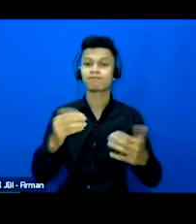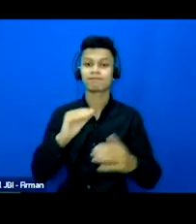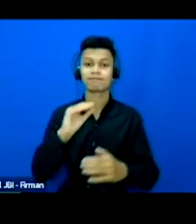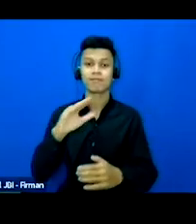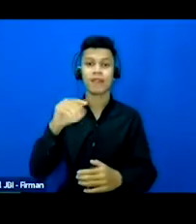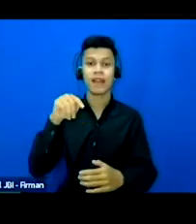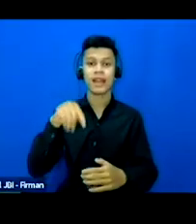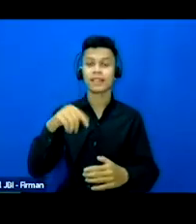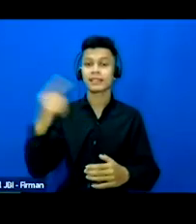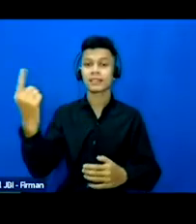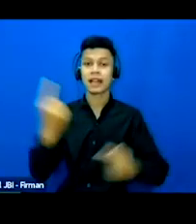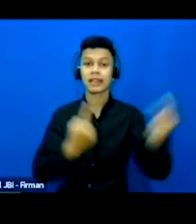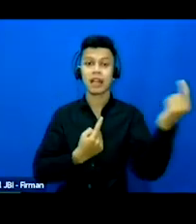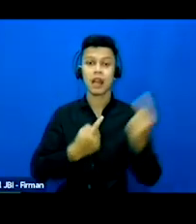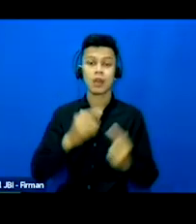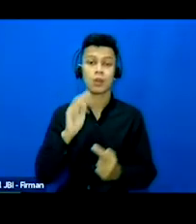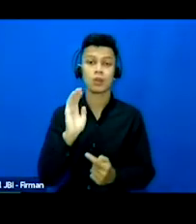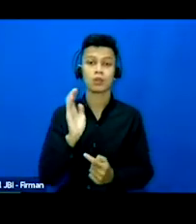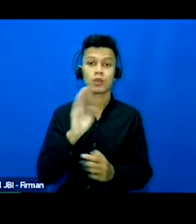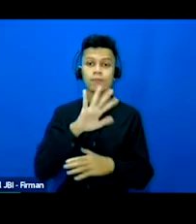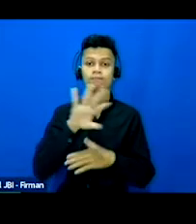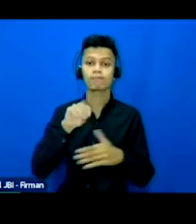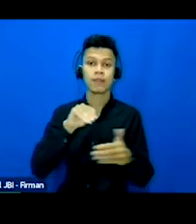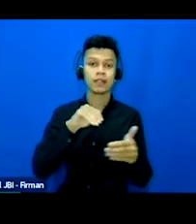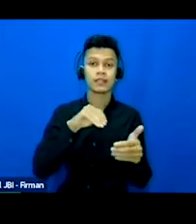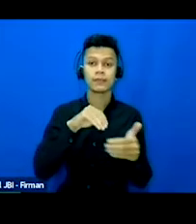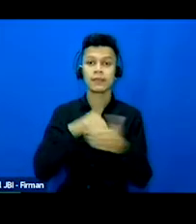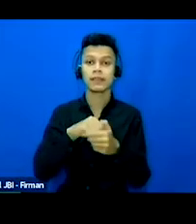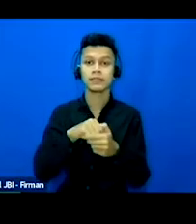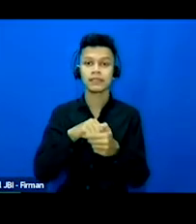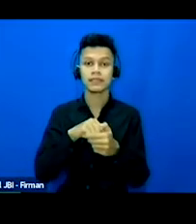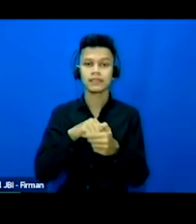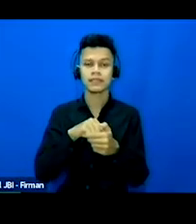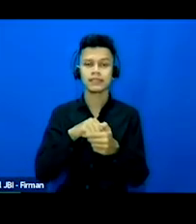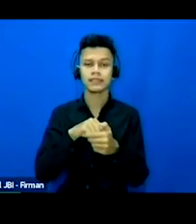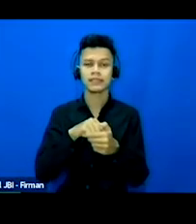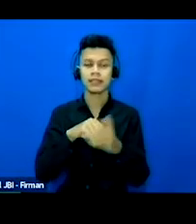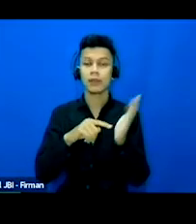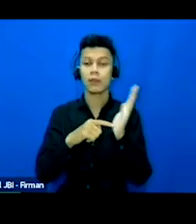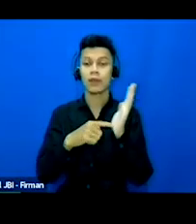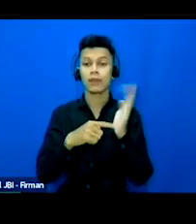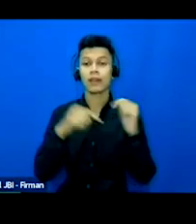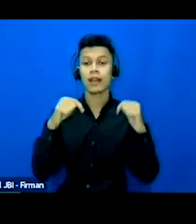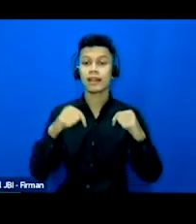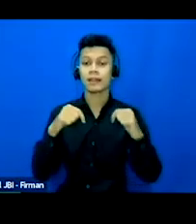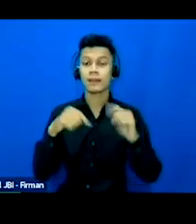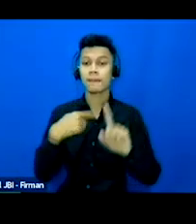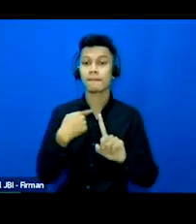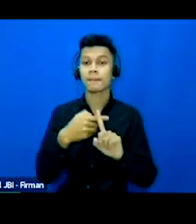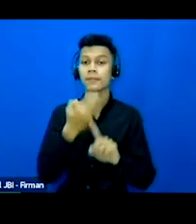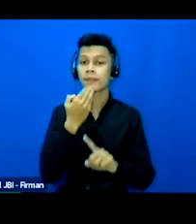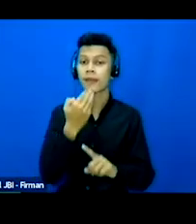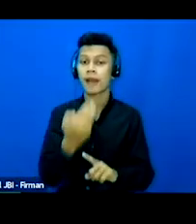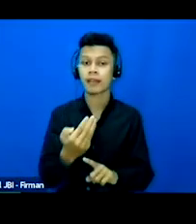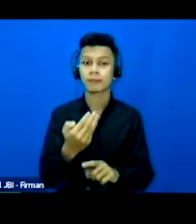pagi hari ini untuk turut berpartisipasi pada lebih penting gua saya ucapkan kepada para